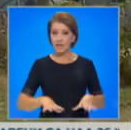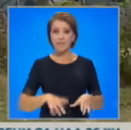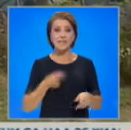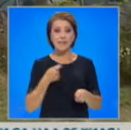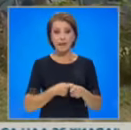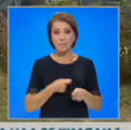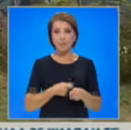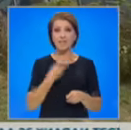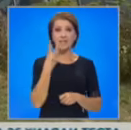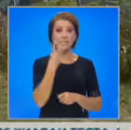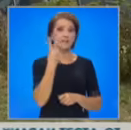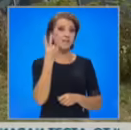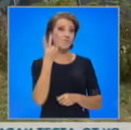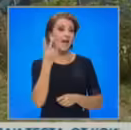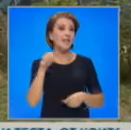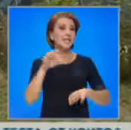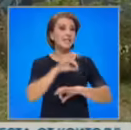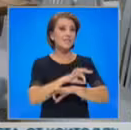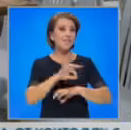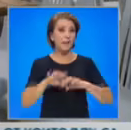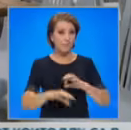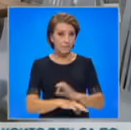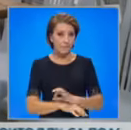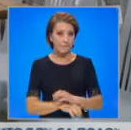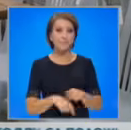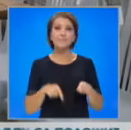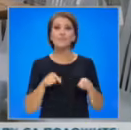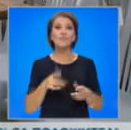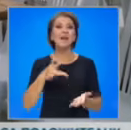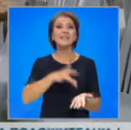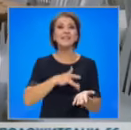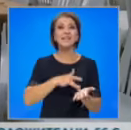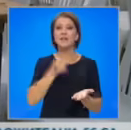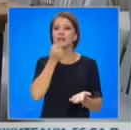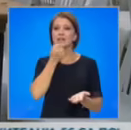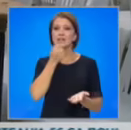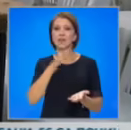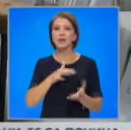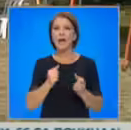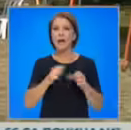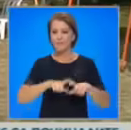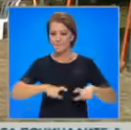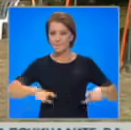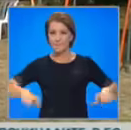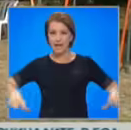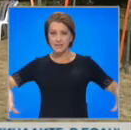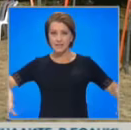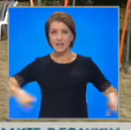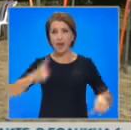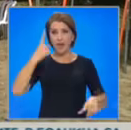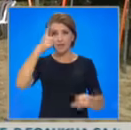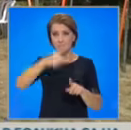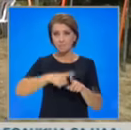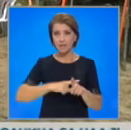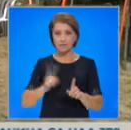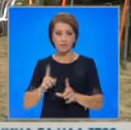проведени 32 сватби. Тоест, де-факто, на центъра на селото, масите, като са сложени един месец, не са дигани изобщо.